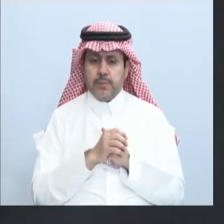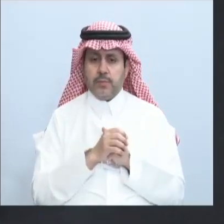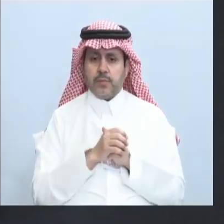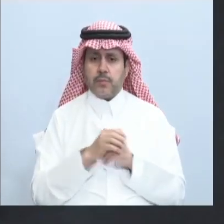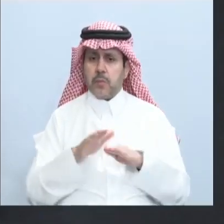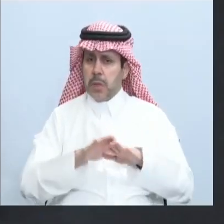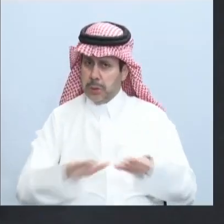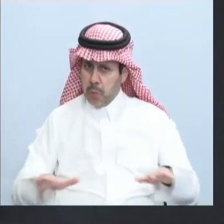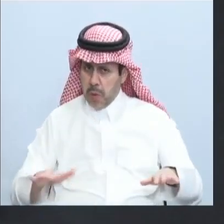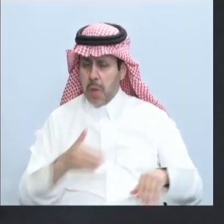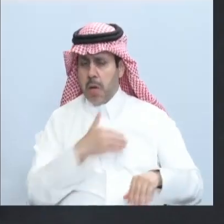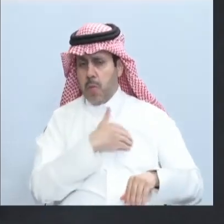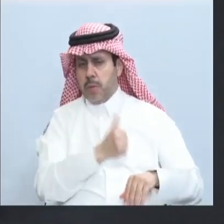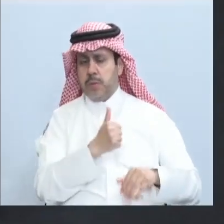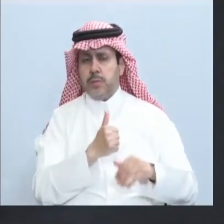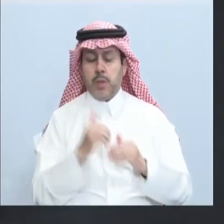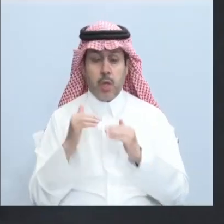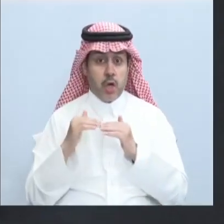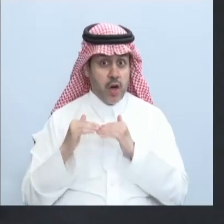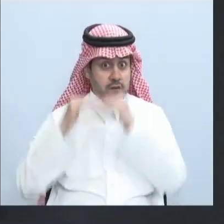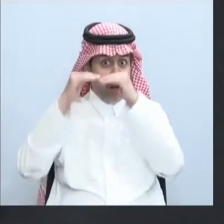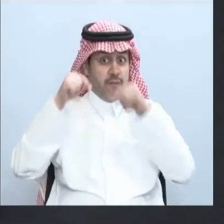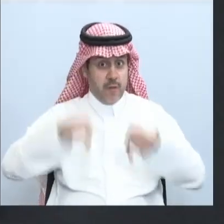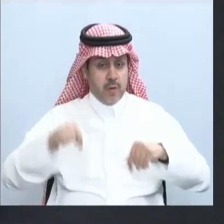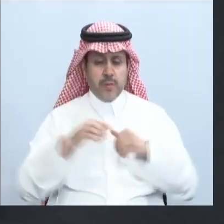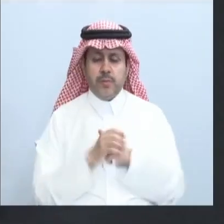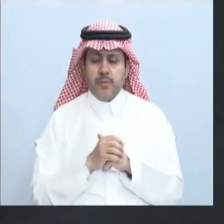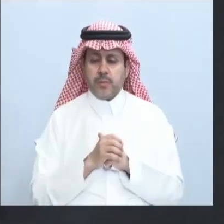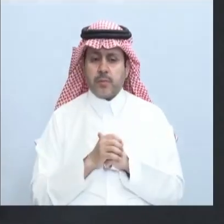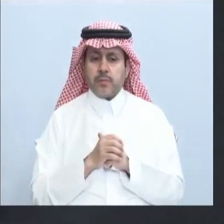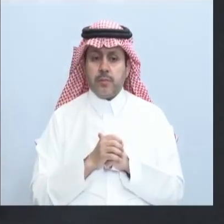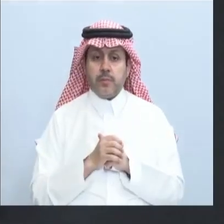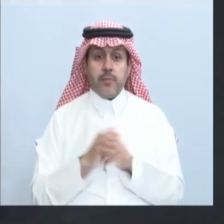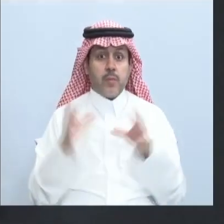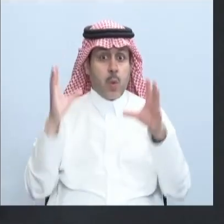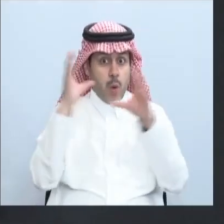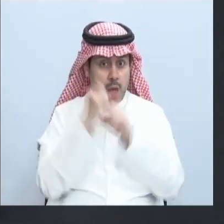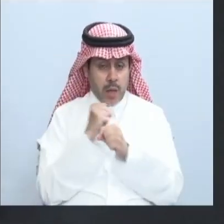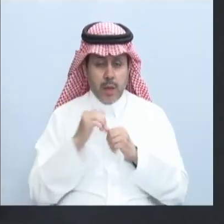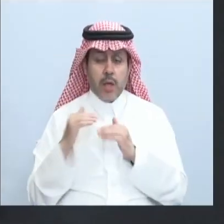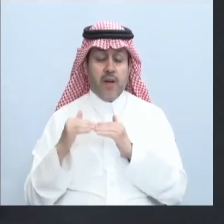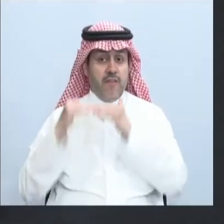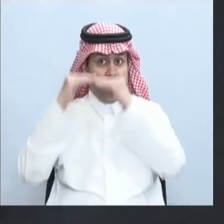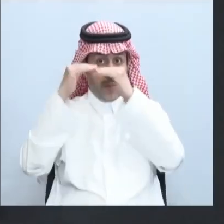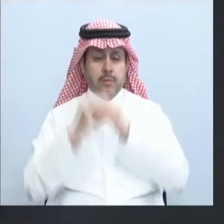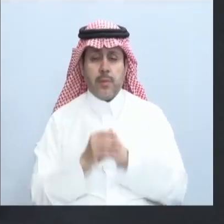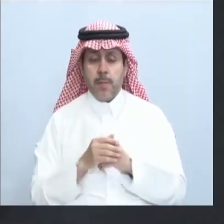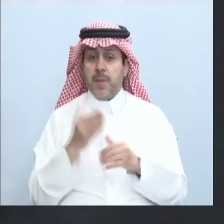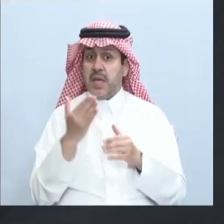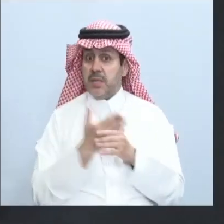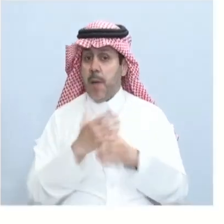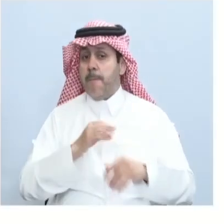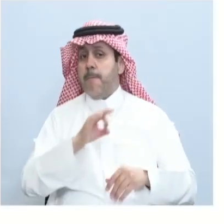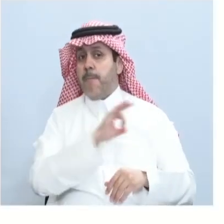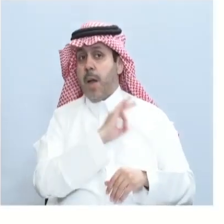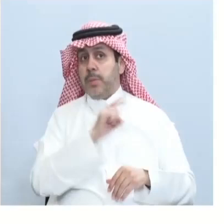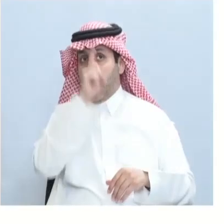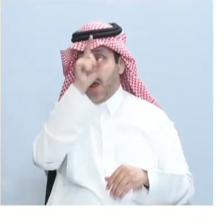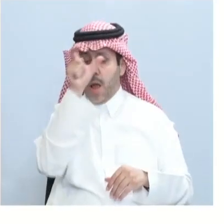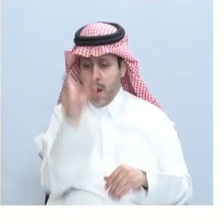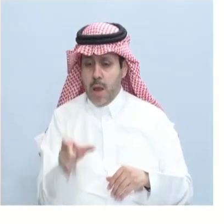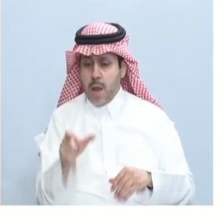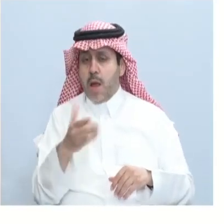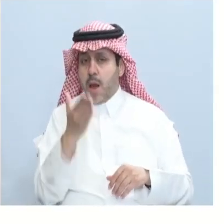التواضع للمؤمنين رفعه في الدنيا والاخره وسبب من اسباب محبه الله للعبد